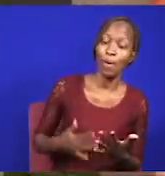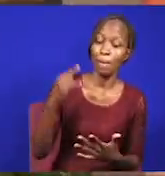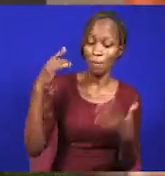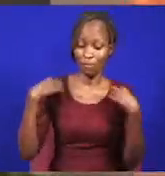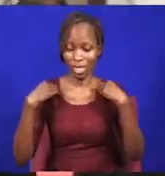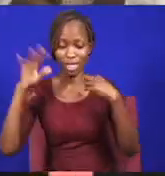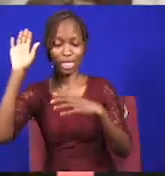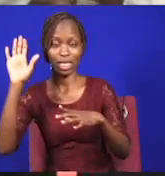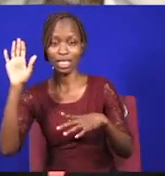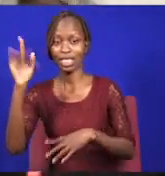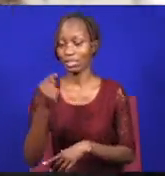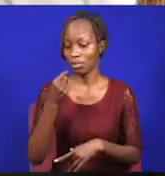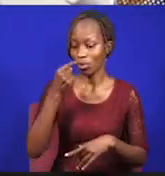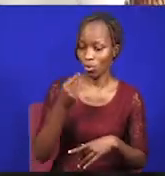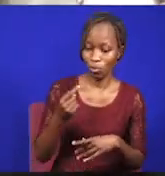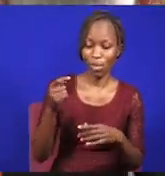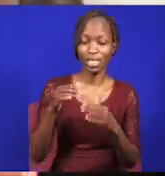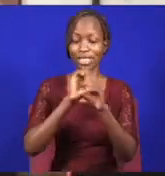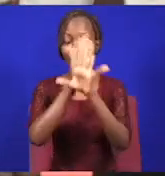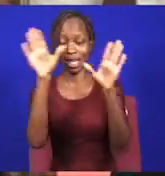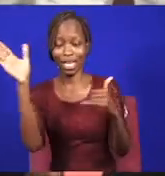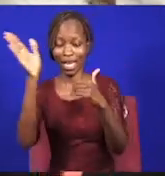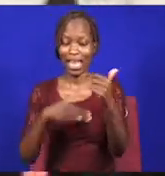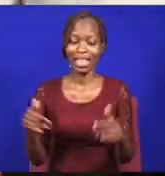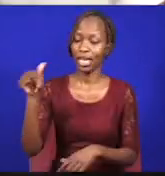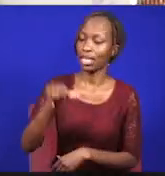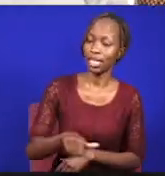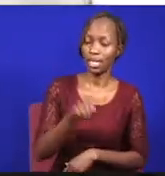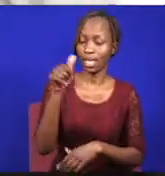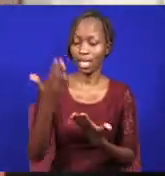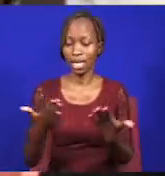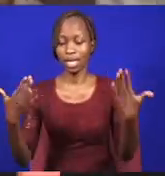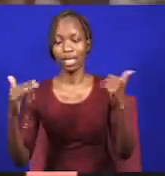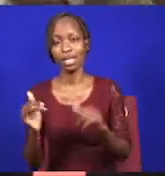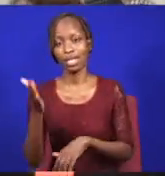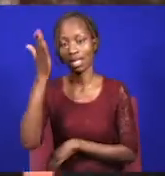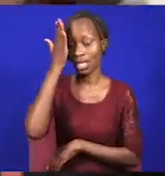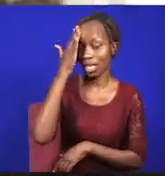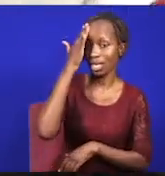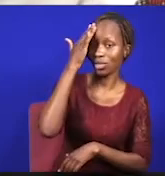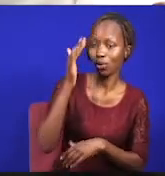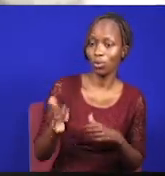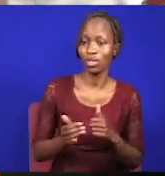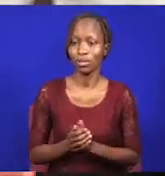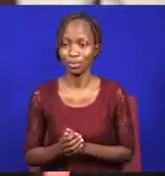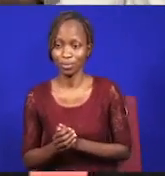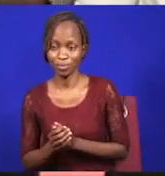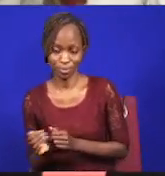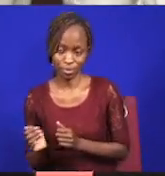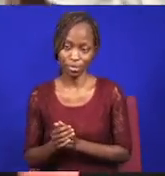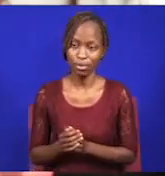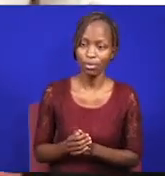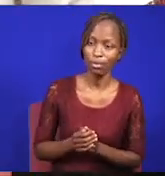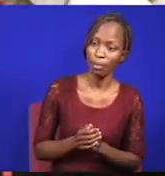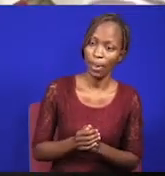Mavazi yake meupe angaza kushinda chote kijulikanacho.